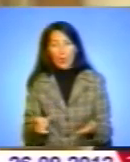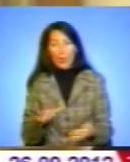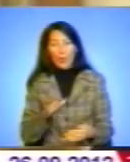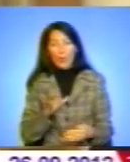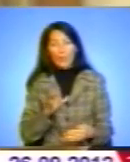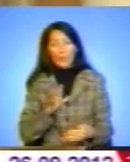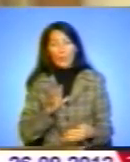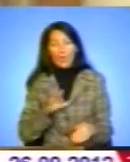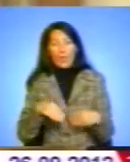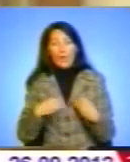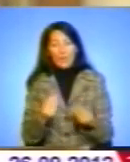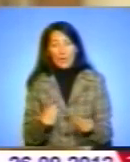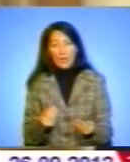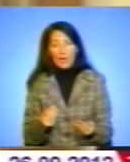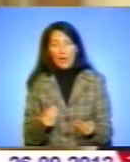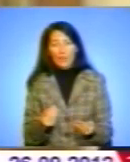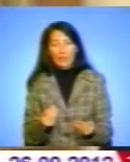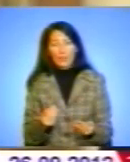віддав,